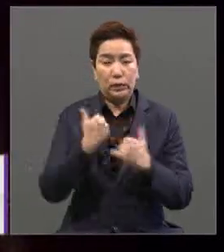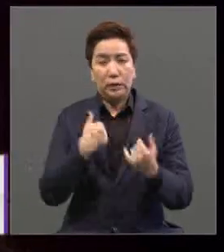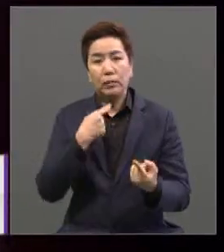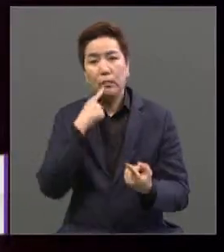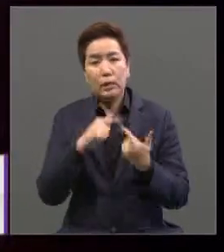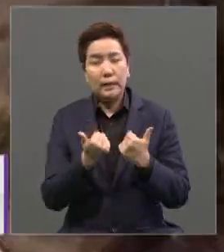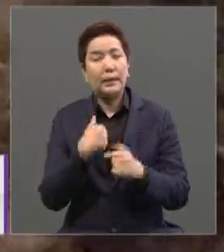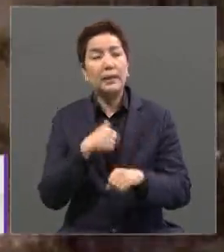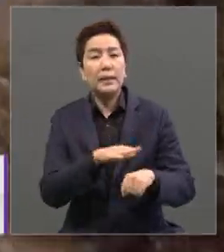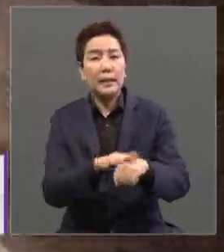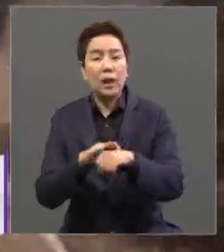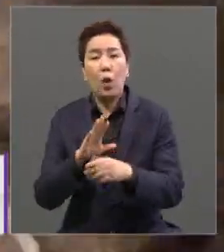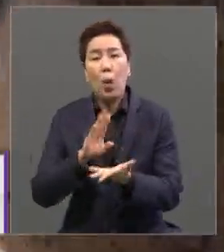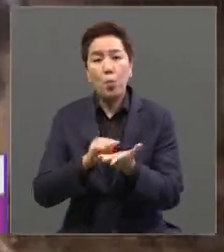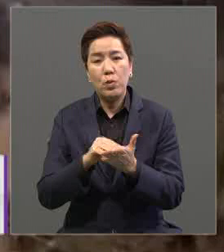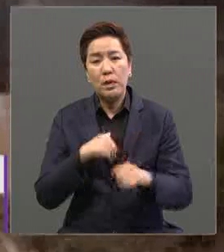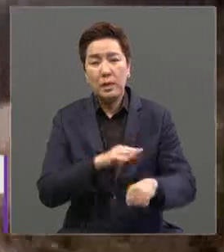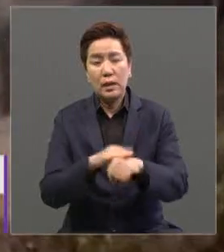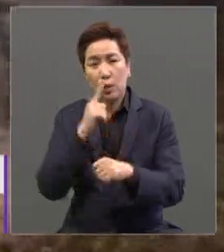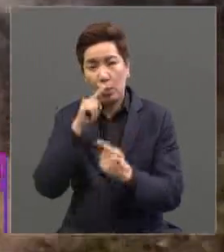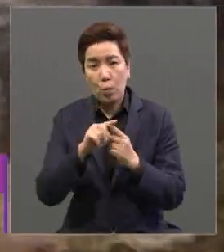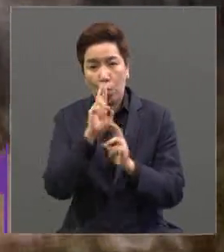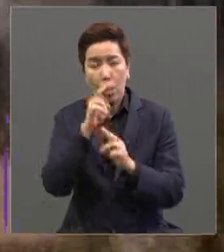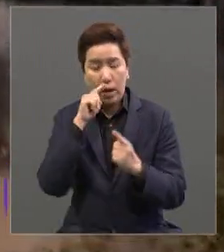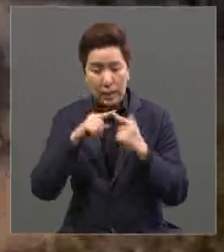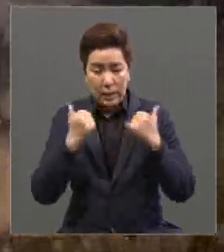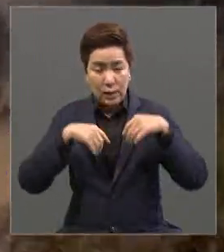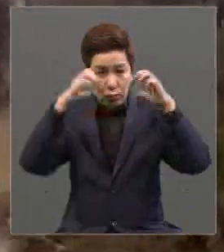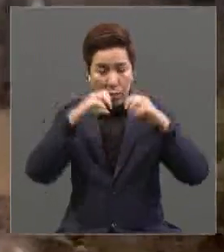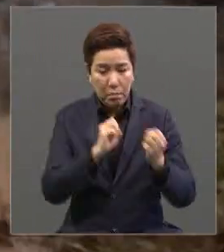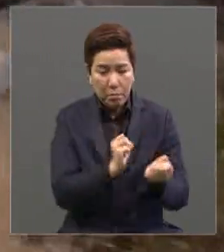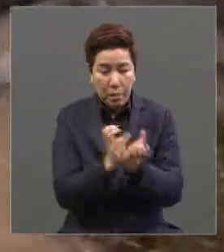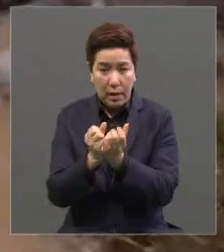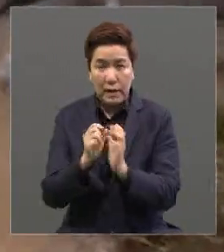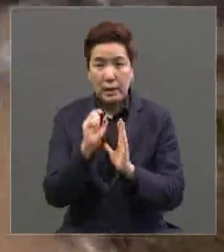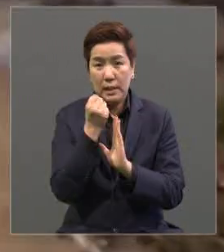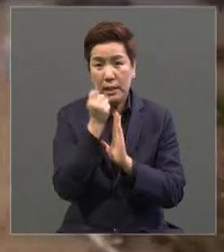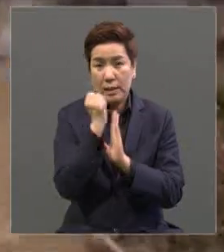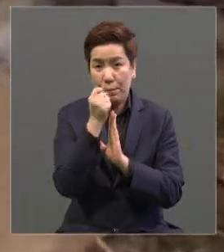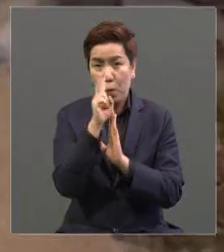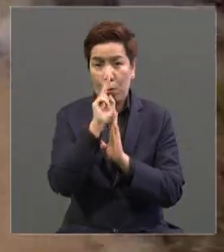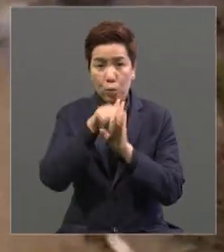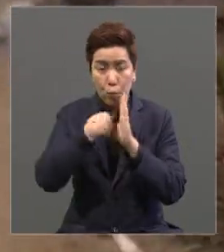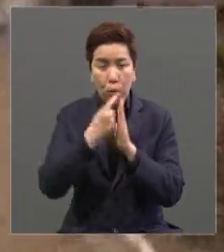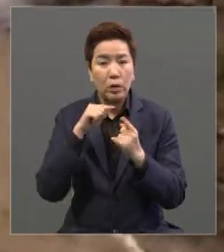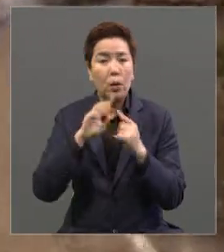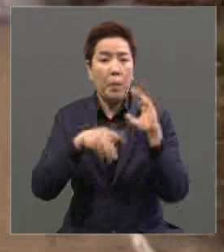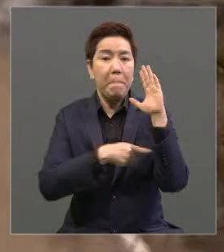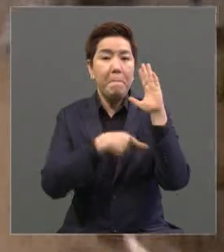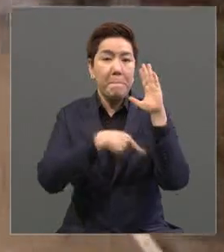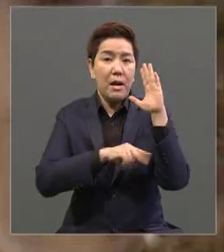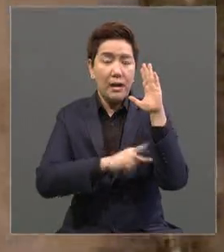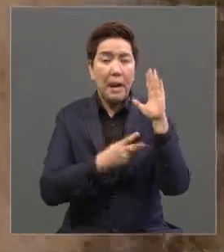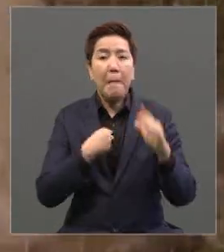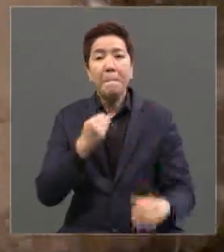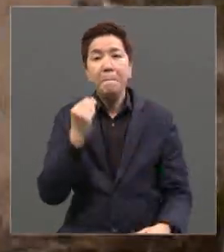ครับได้ประกาศแจ้งข้อมูลเตือนภัยเฝ้าระวังปริมาณฝนสะสม12ชั่วโมงอย่างที่จังหวัดพังงาในพื้น